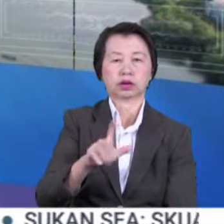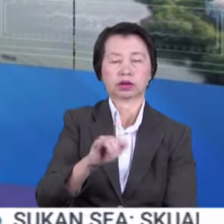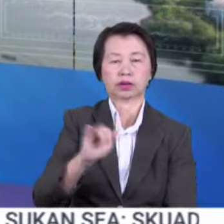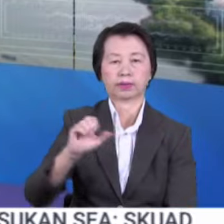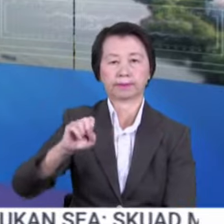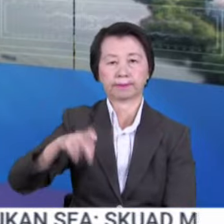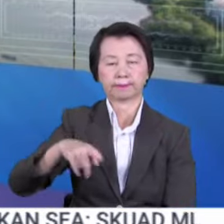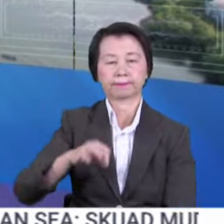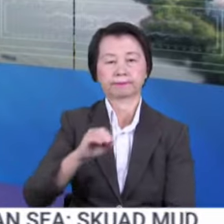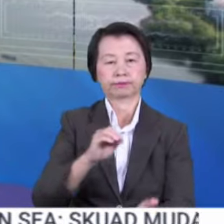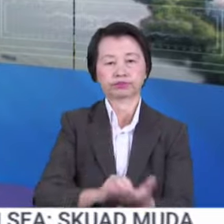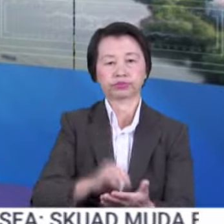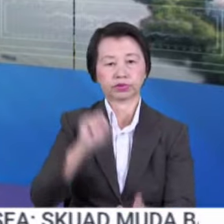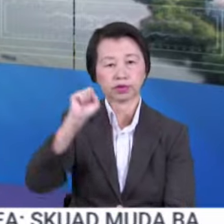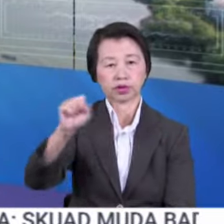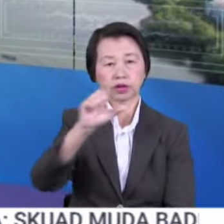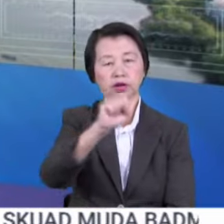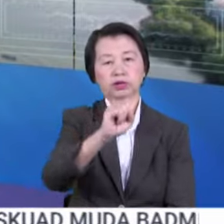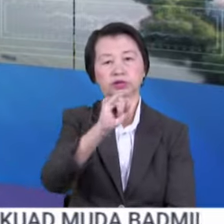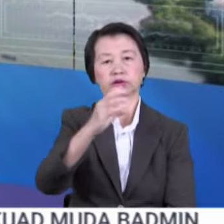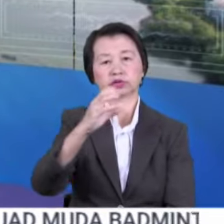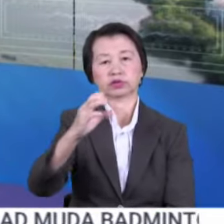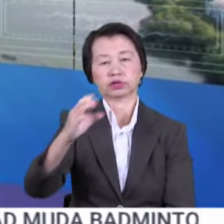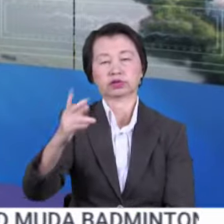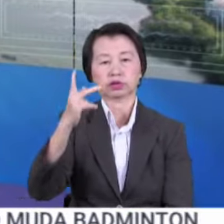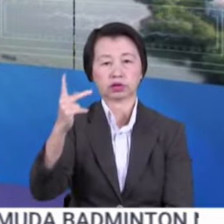di pusat konvensional antara Bank sesawah